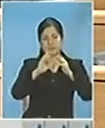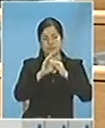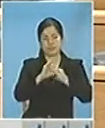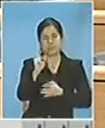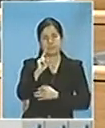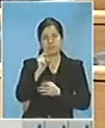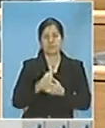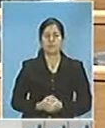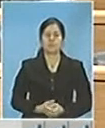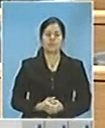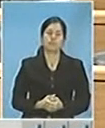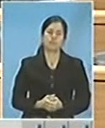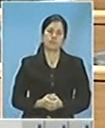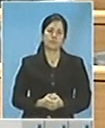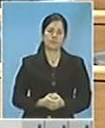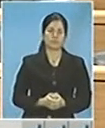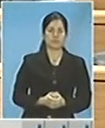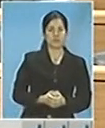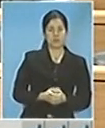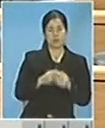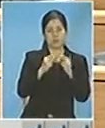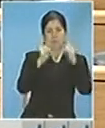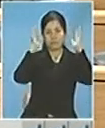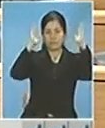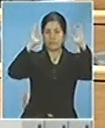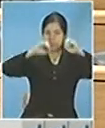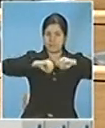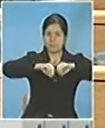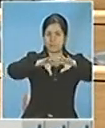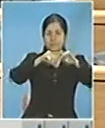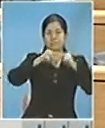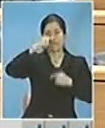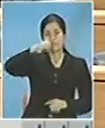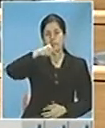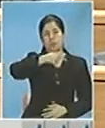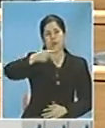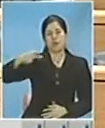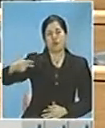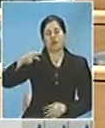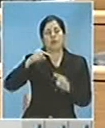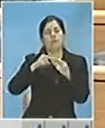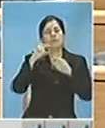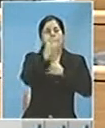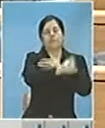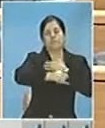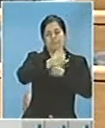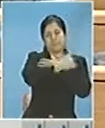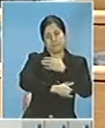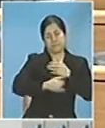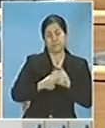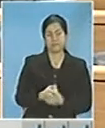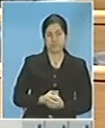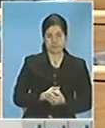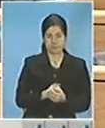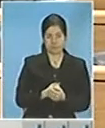ของการเผยแพร่ภาษาไทยในต่างประเทศท่านประธานที่เคารพ